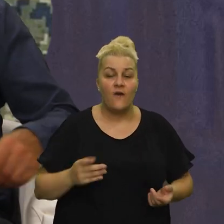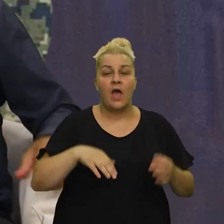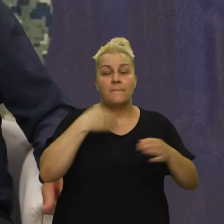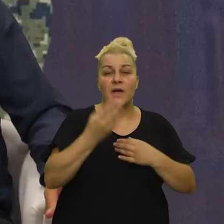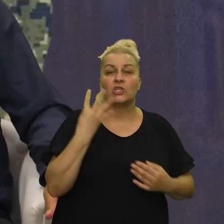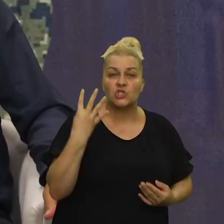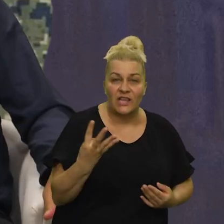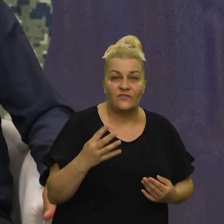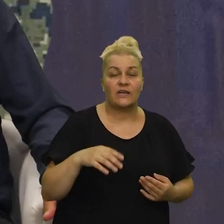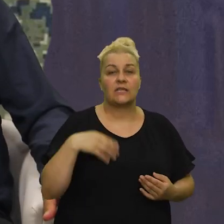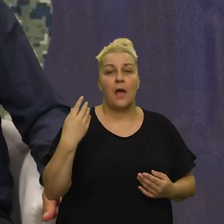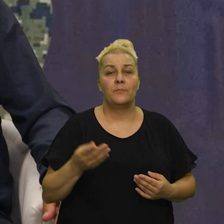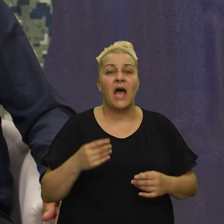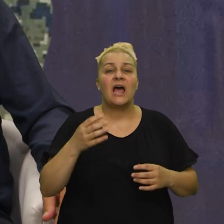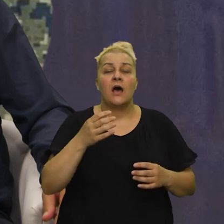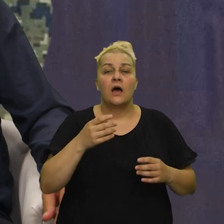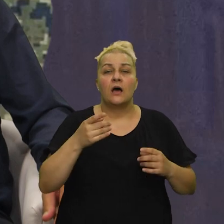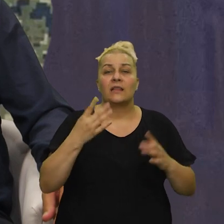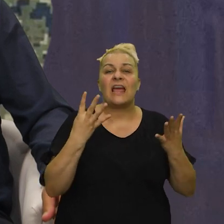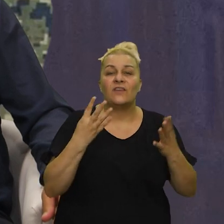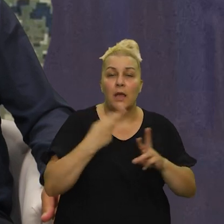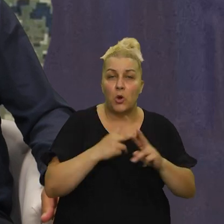Pauci, 114. brigada, 9. bojna Hosa,